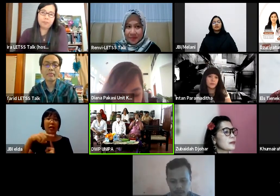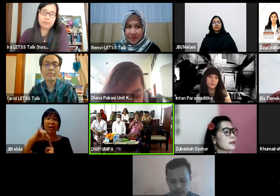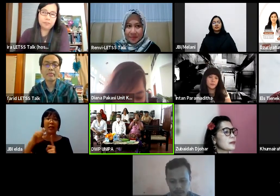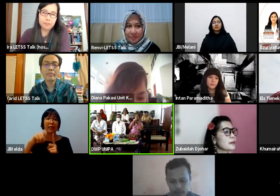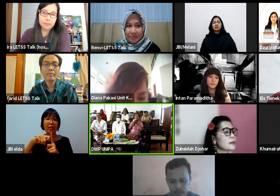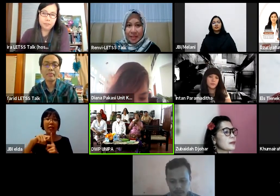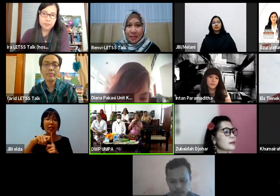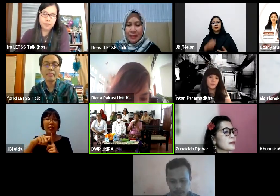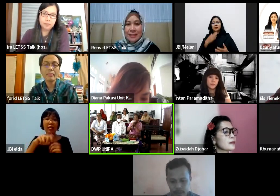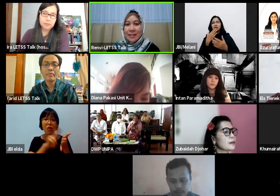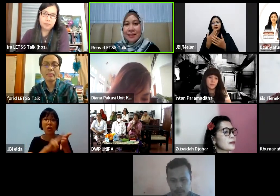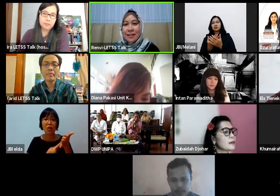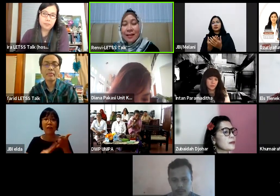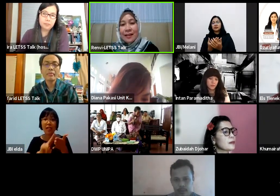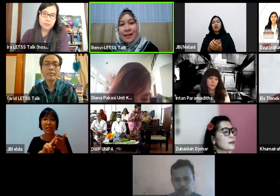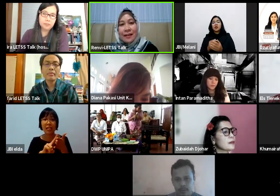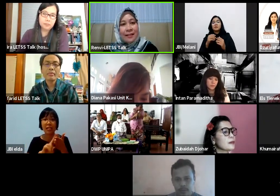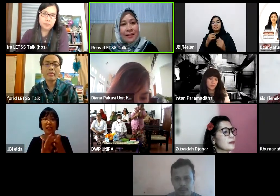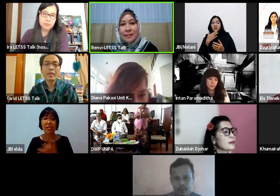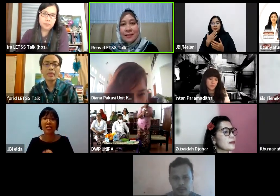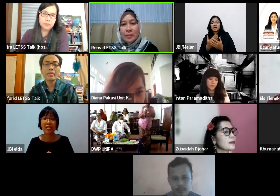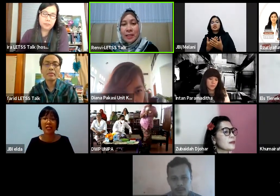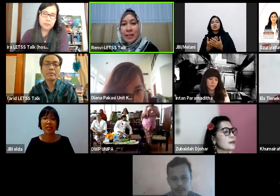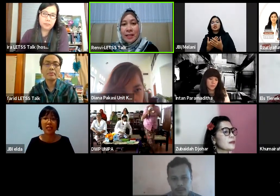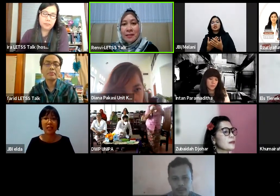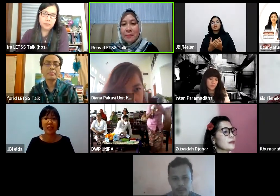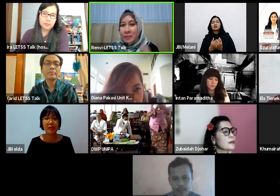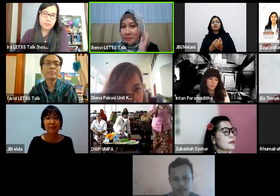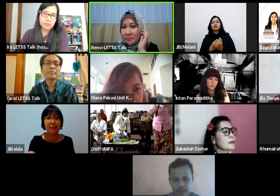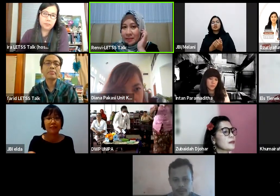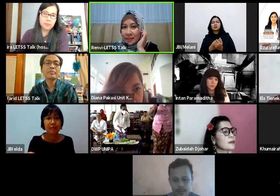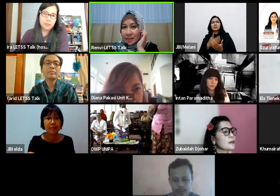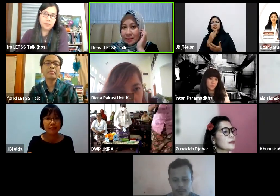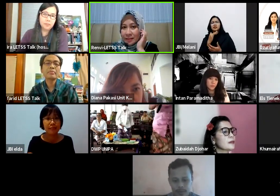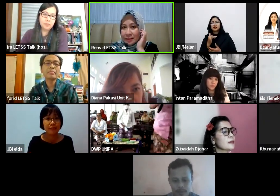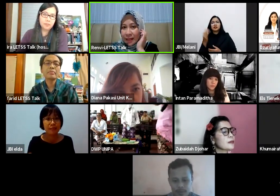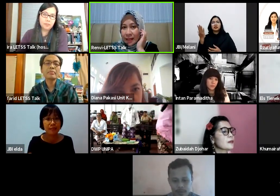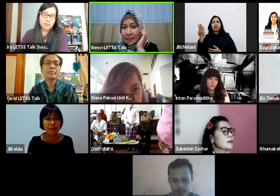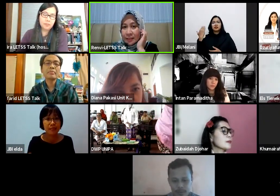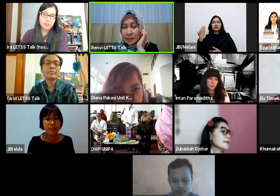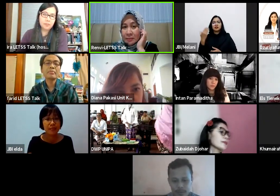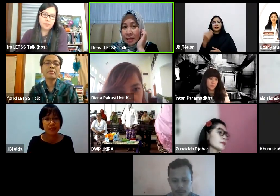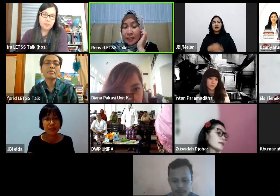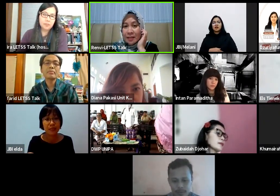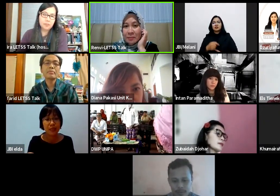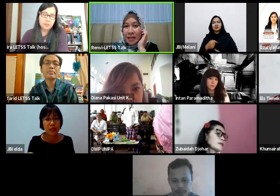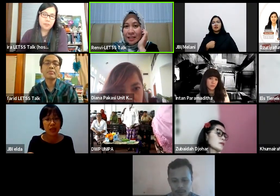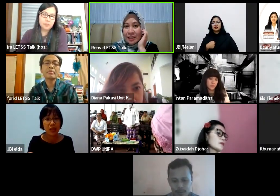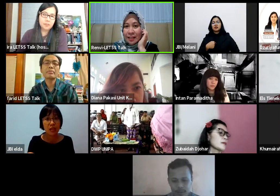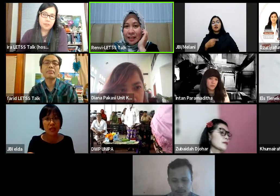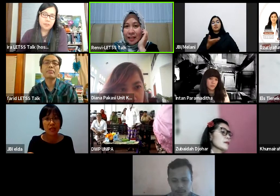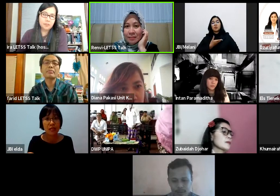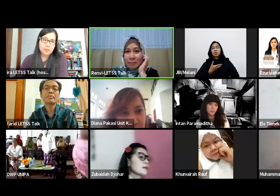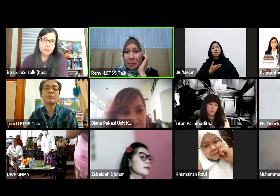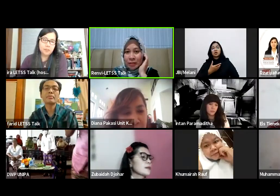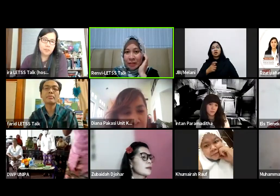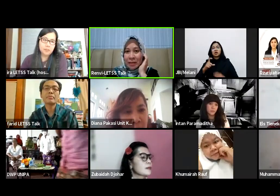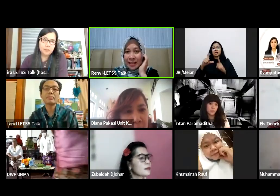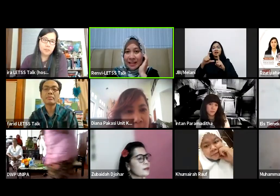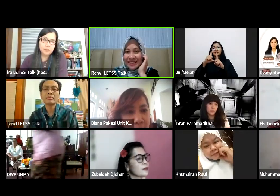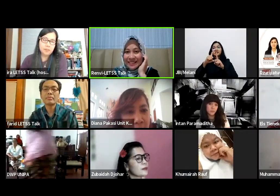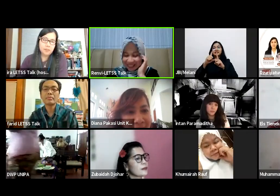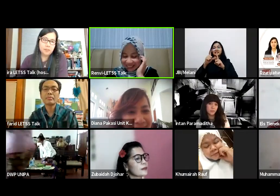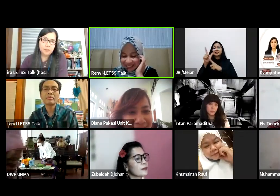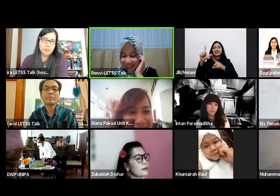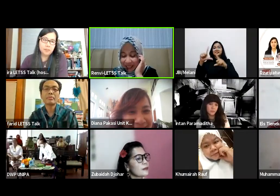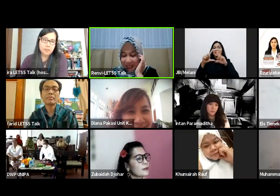kasih. Baik, terima kasih. Seperti tadi, saya akan ke Mbak Diana, Mbak, karena tadi kayaknya menyebutkan